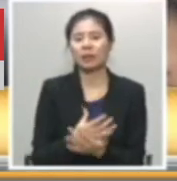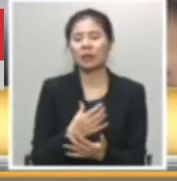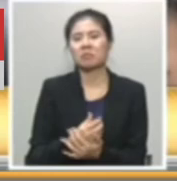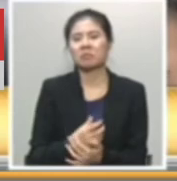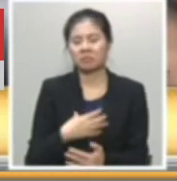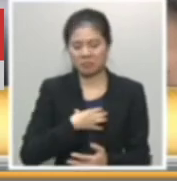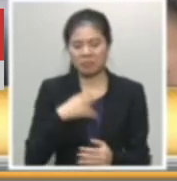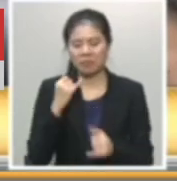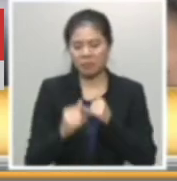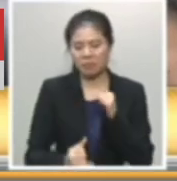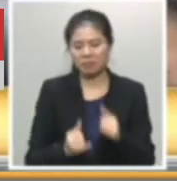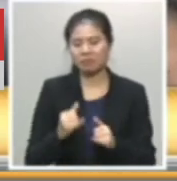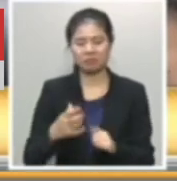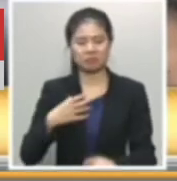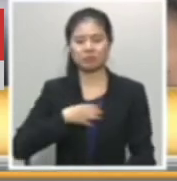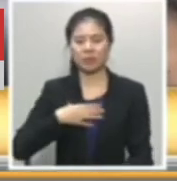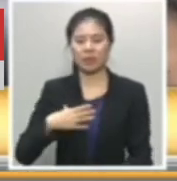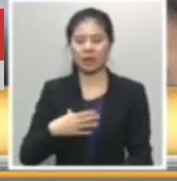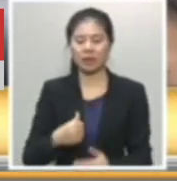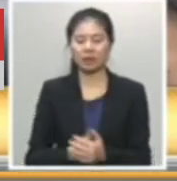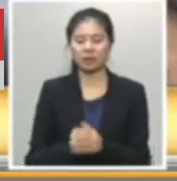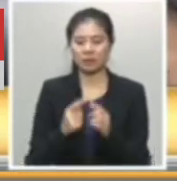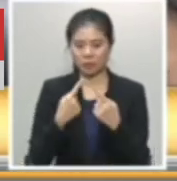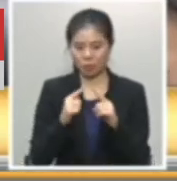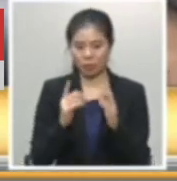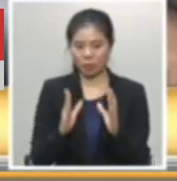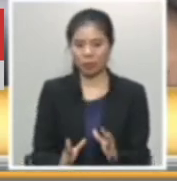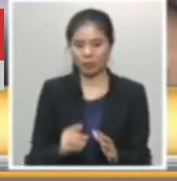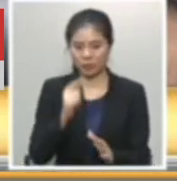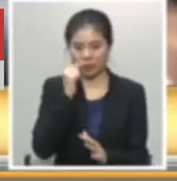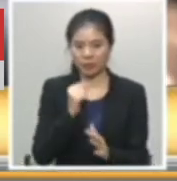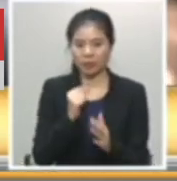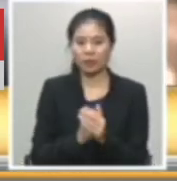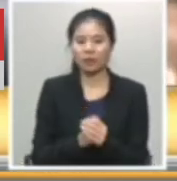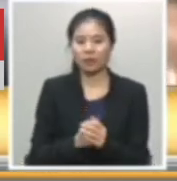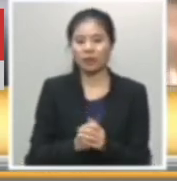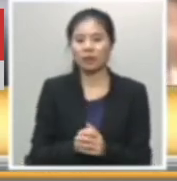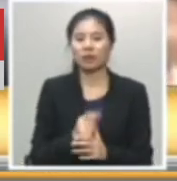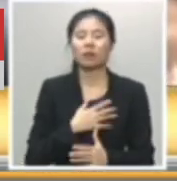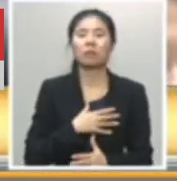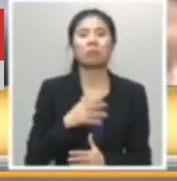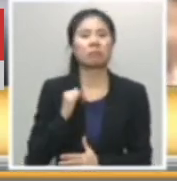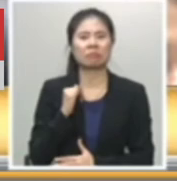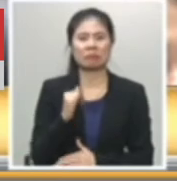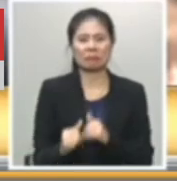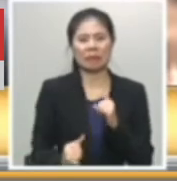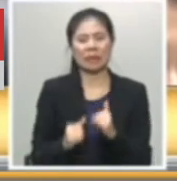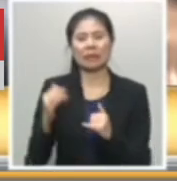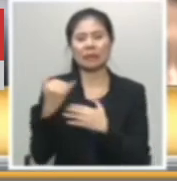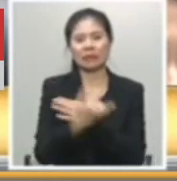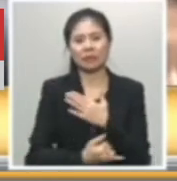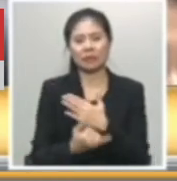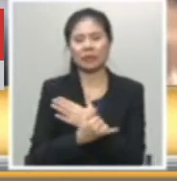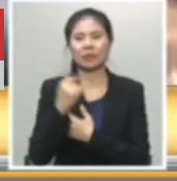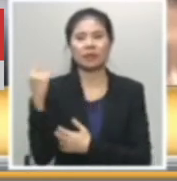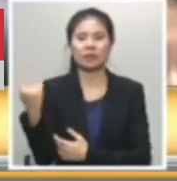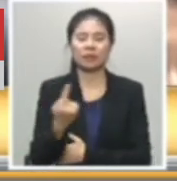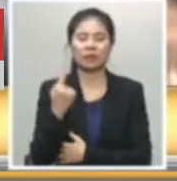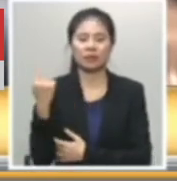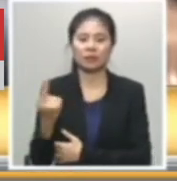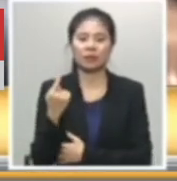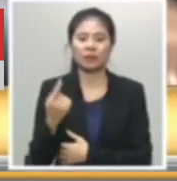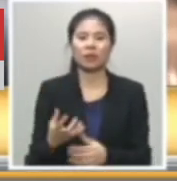ไทยเพราะมันแพงครับส่วนคนไทยเองตรงข้ามครับก็จะไหลออกไปเที่ยวต่างประเทศนะครับแล้วก็นำเข้